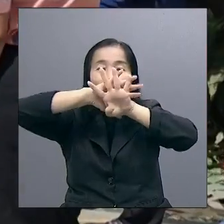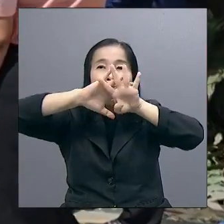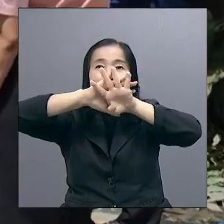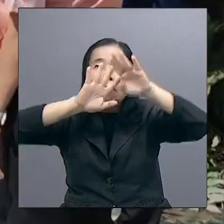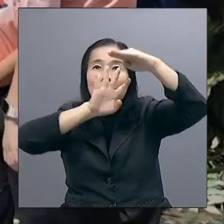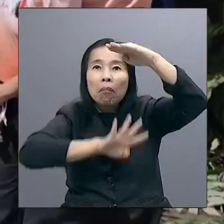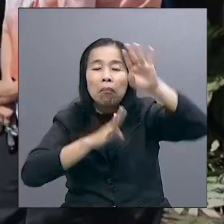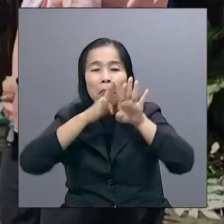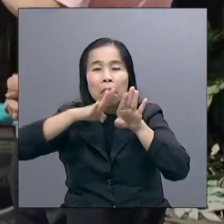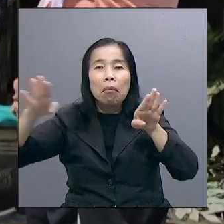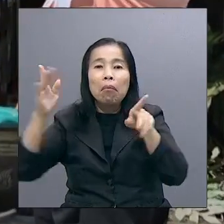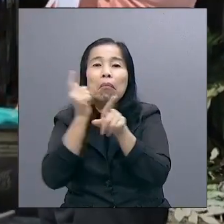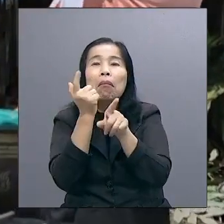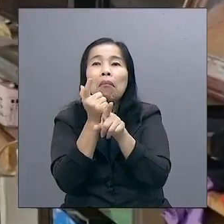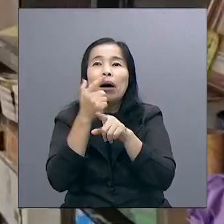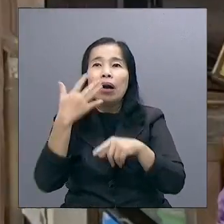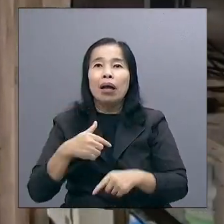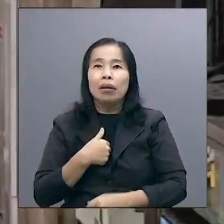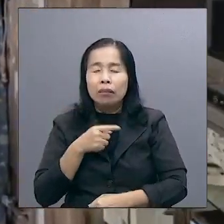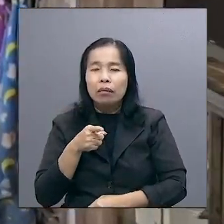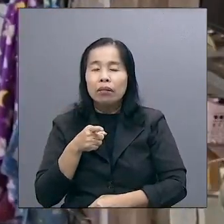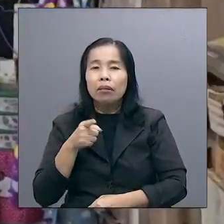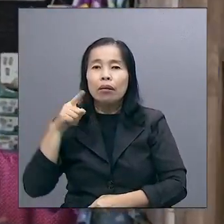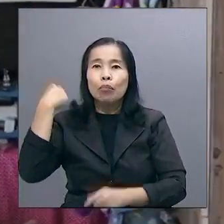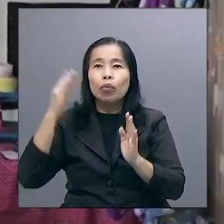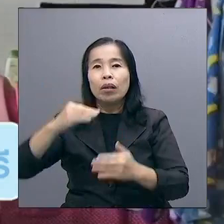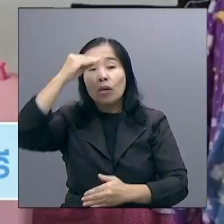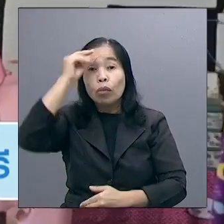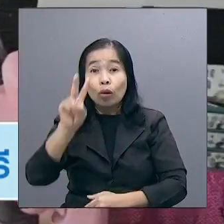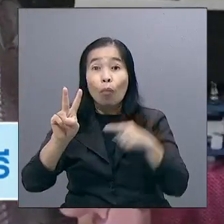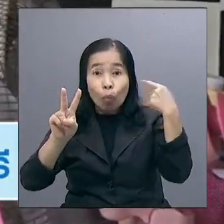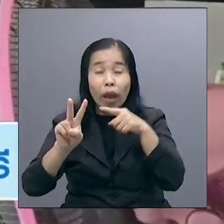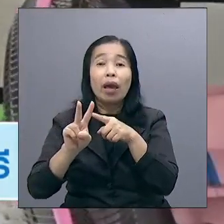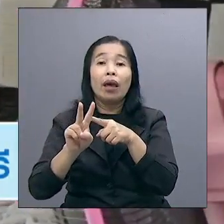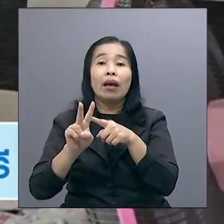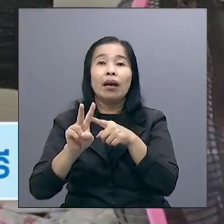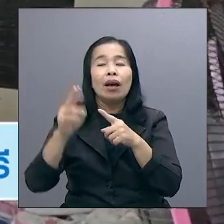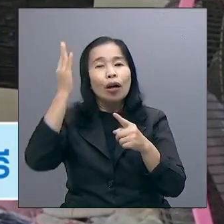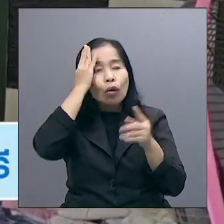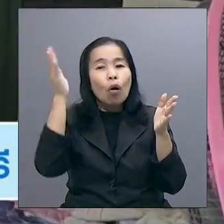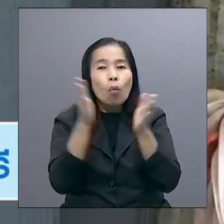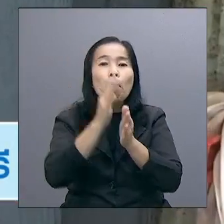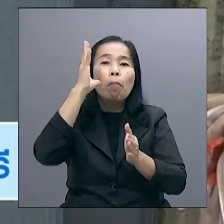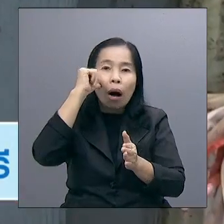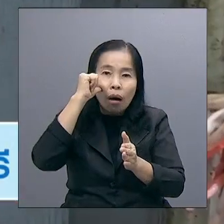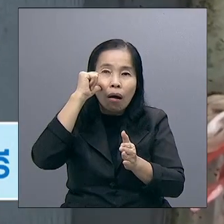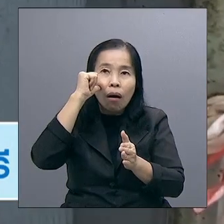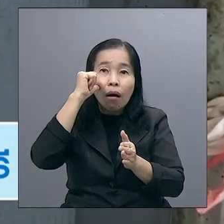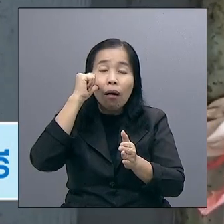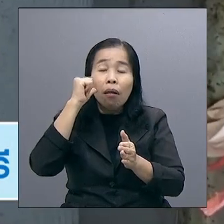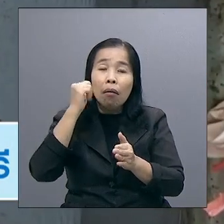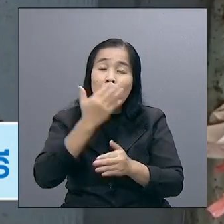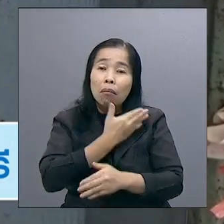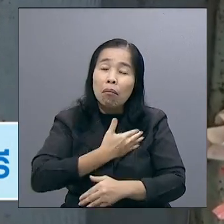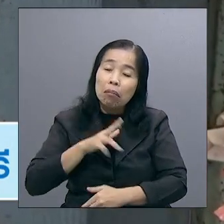ผู้ทายมอ ceteraรัแ้งวามีชาวบ้านไปเจnoldคเรีนหญิง 2 คนเป็ผู้หญิงด้วย พักอยู่อาศักับคุพ่ออยู่แบบนี้กัน